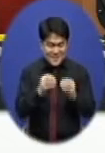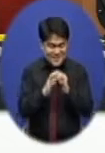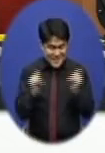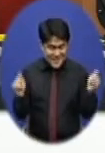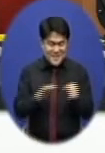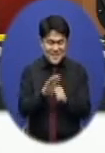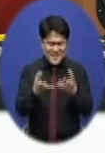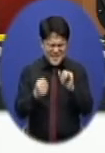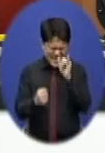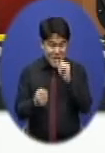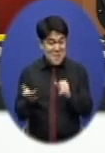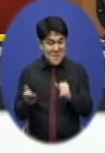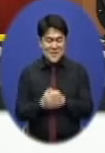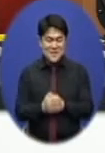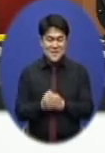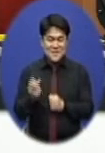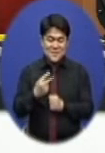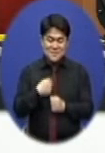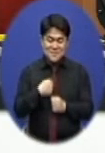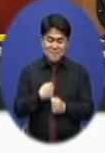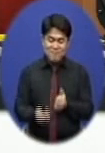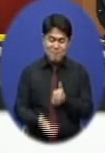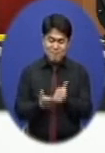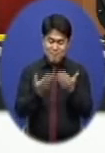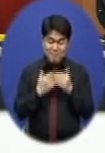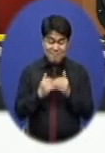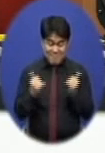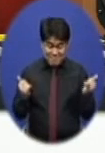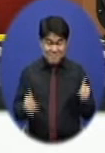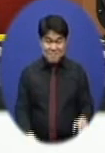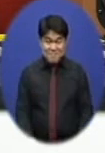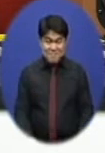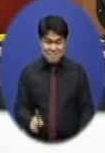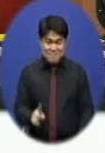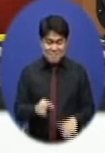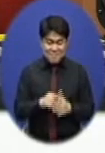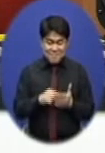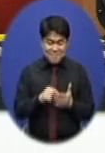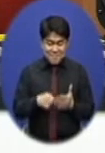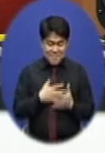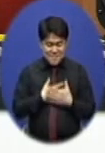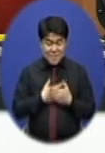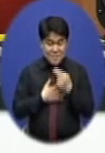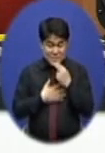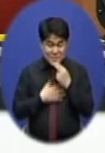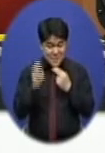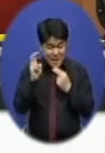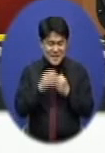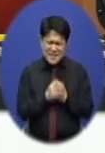분들에게 사랑을 받고 있고 네. 저는 이제 칭찬받는 사람이니까 저는 그닥 이렇게 마음에 다 와닿지가 않으실